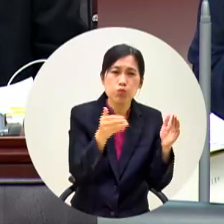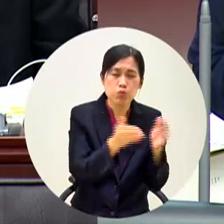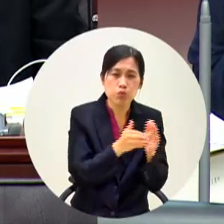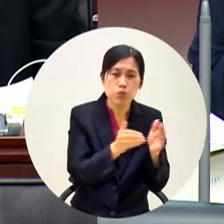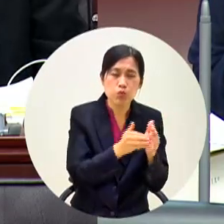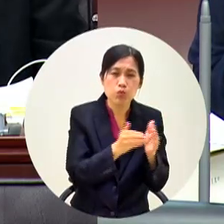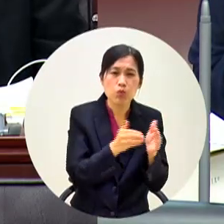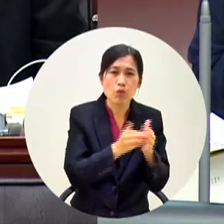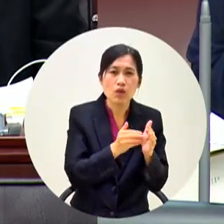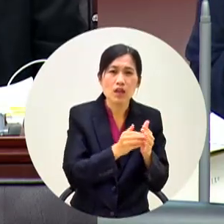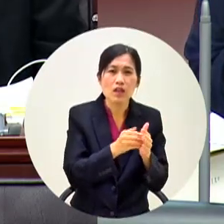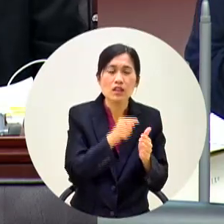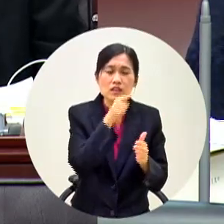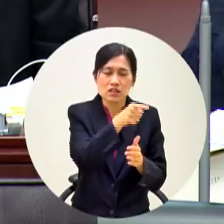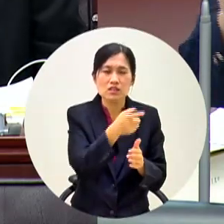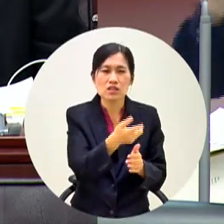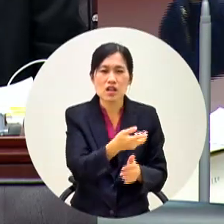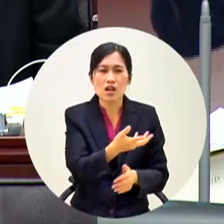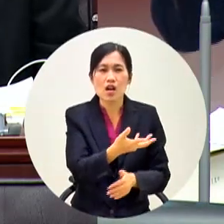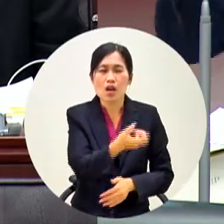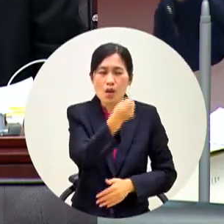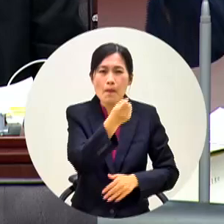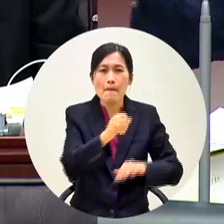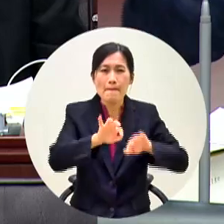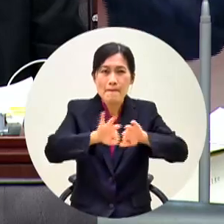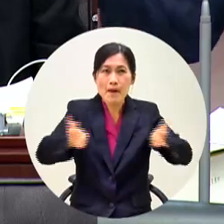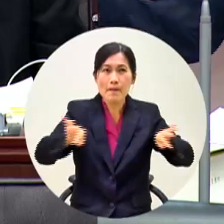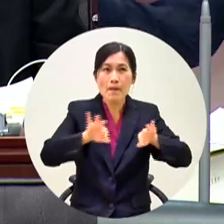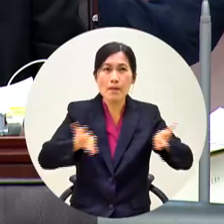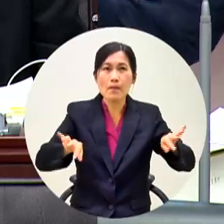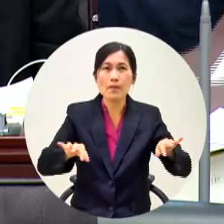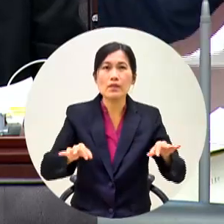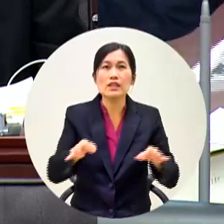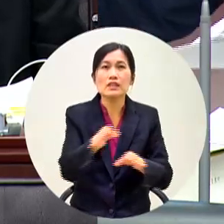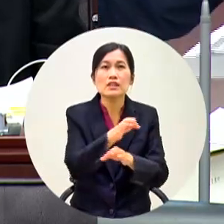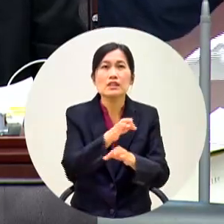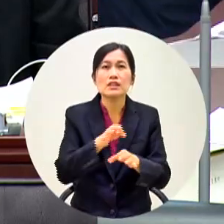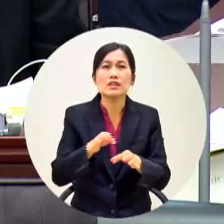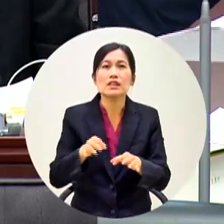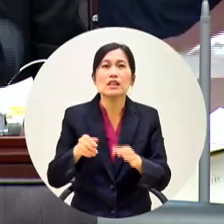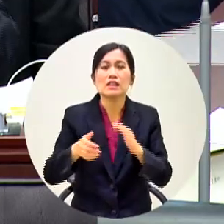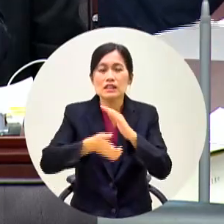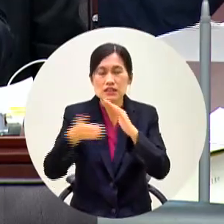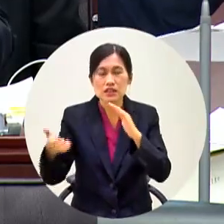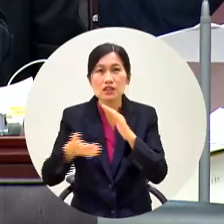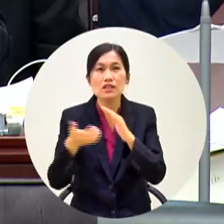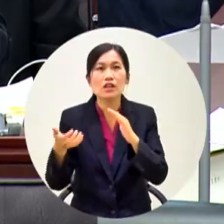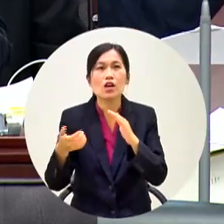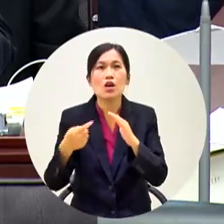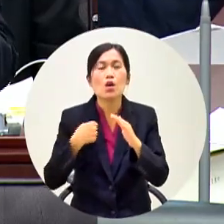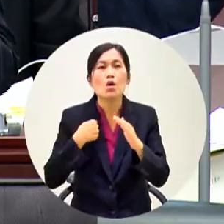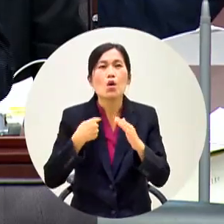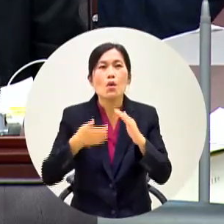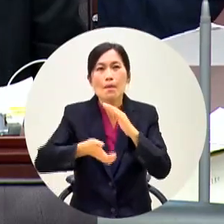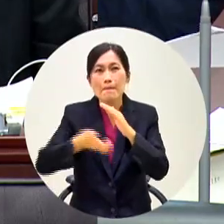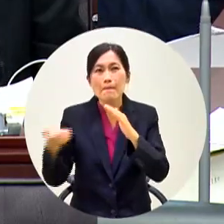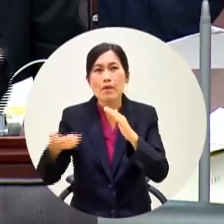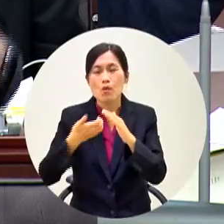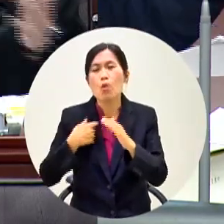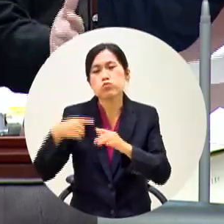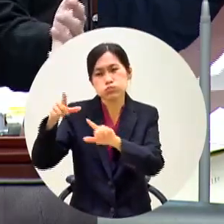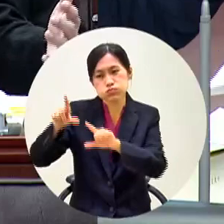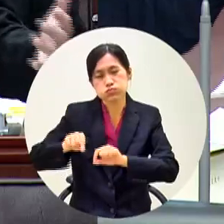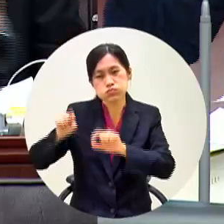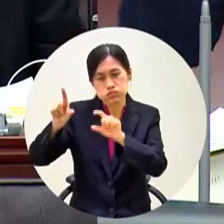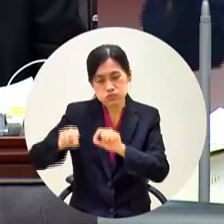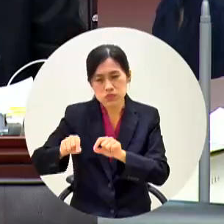责开发单位的全责。 所以你刚刚有先讲迁村完然后后续 这个我们迁村我们就按照我们迁村的计